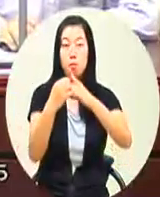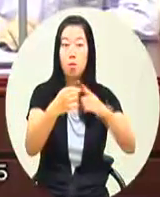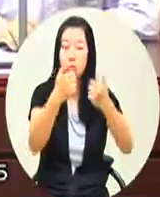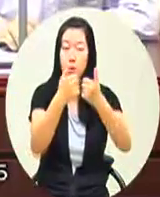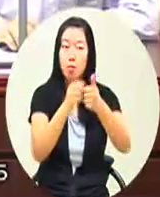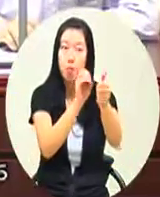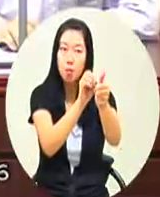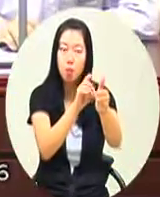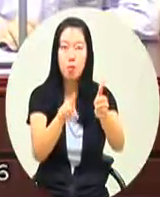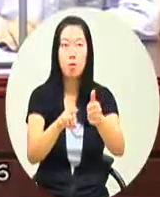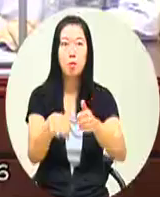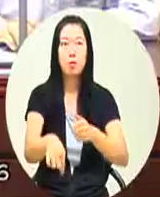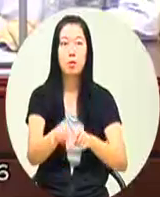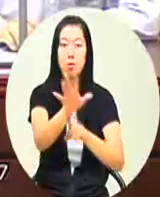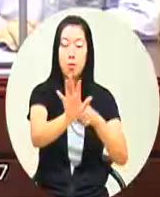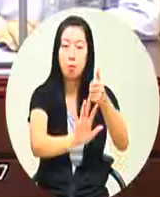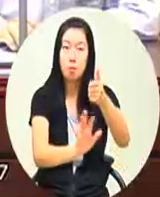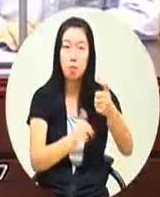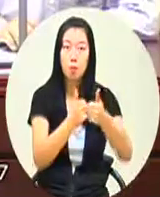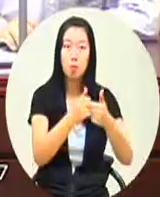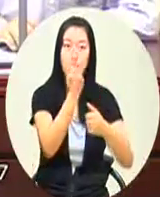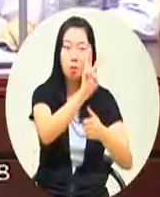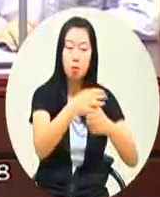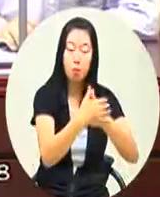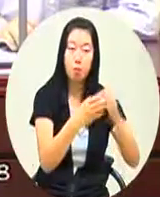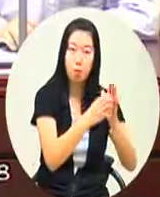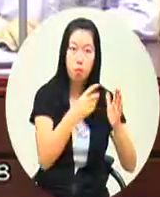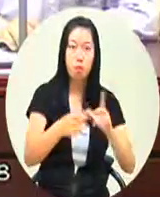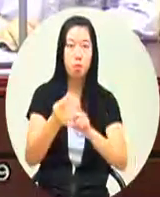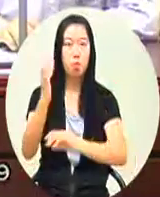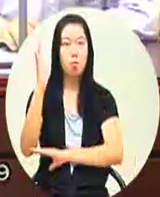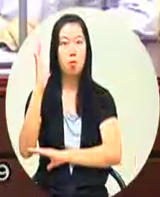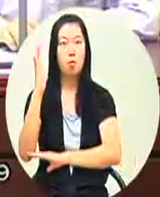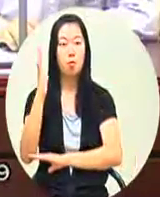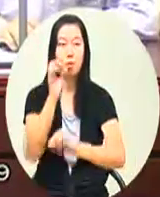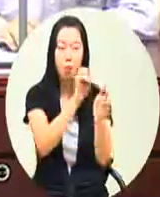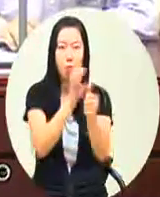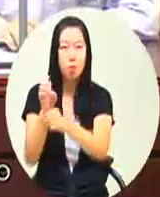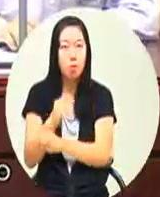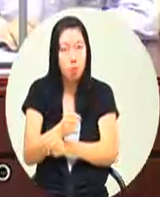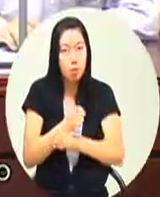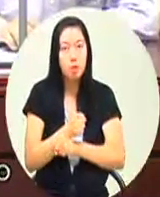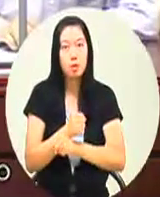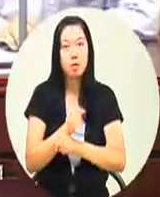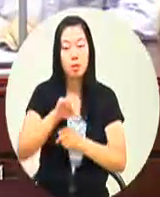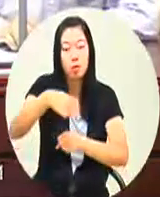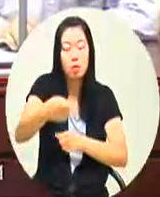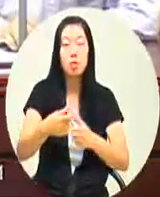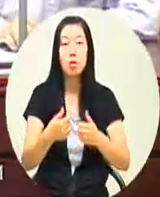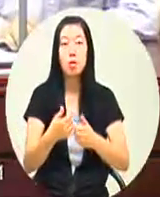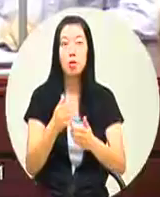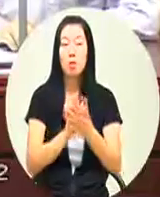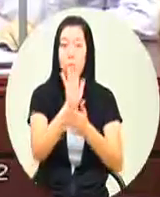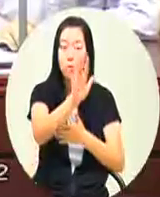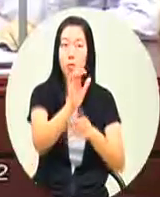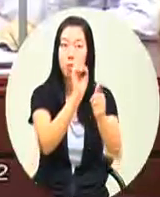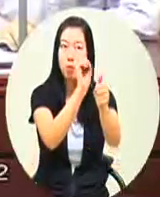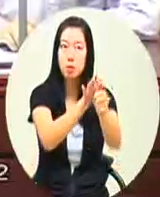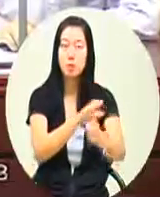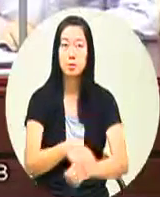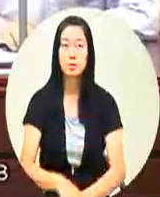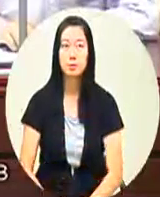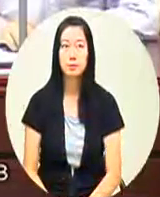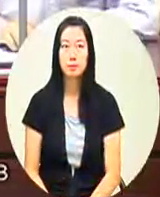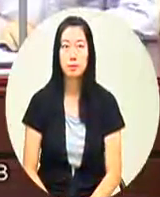跟农委会的水保局还有区公所都已经有跟他们提醒。那后续的话我想跟议员报告，就是说其